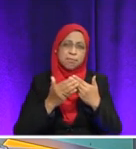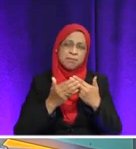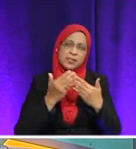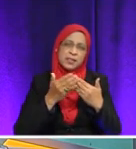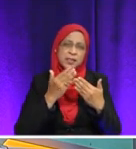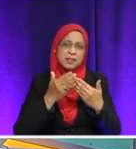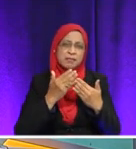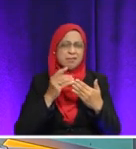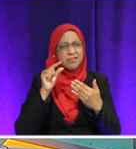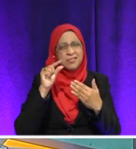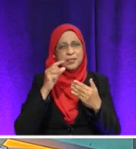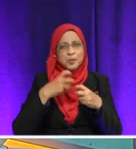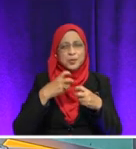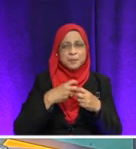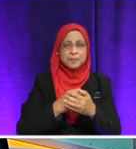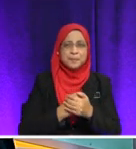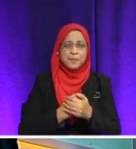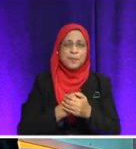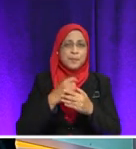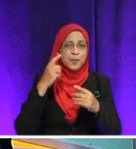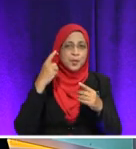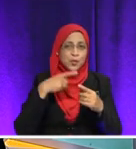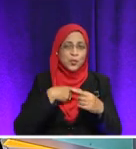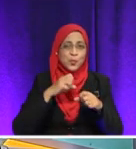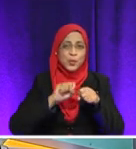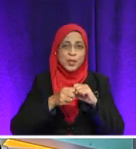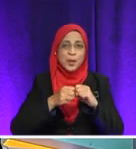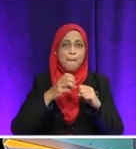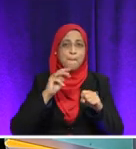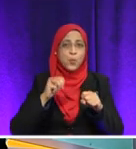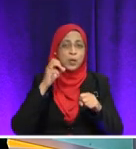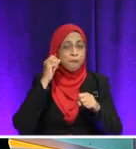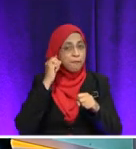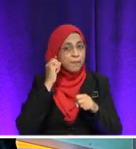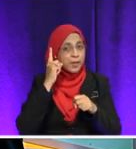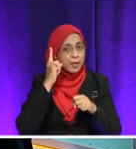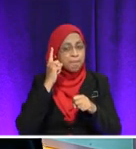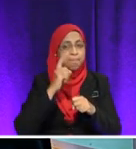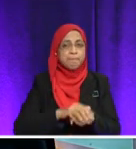tak senang tujuannya Apa tujuannya supaya murid enggak tahu pandangan tersebut